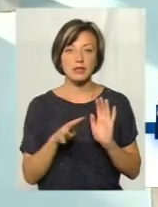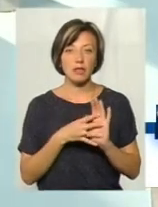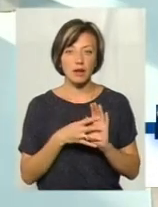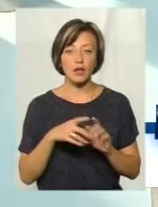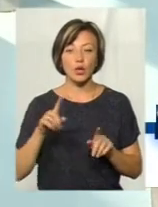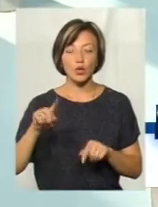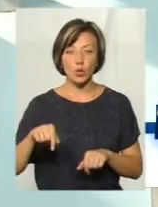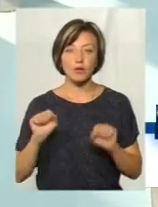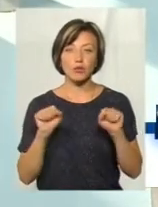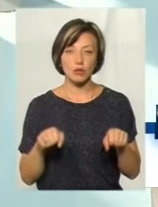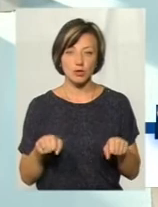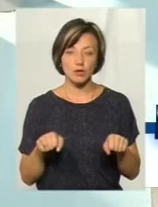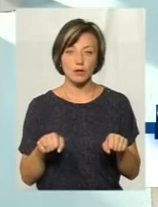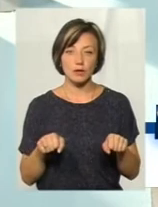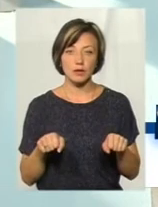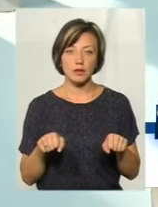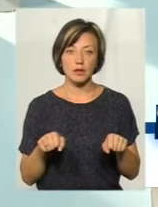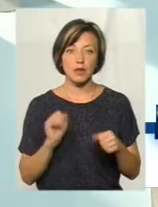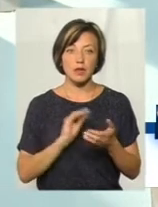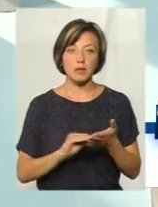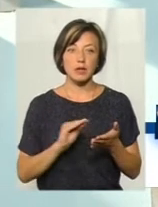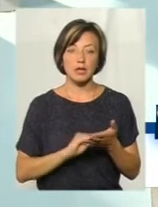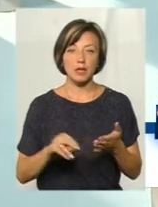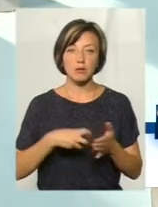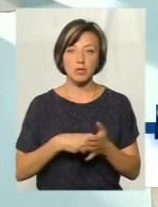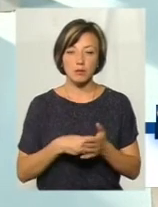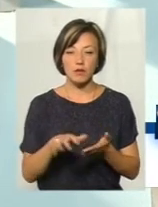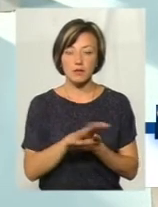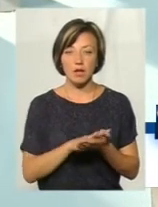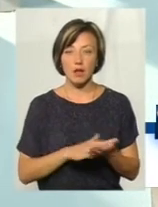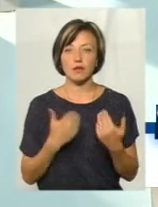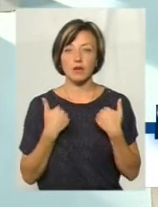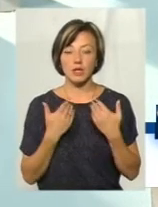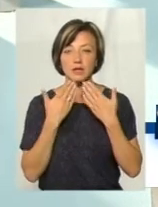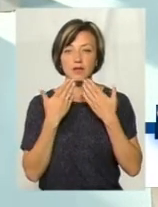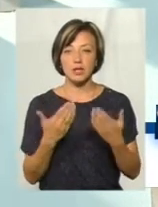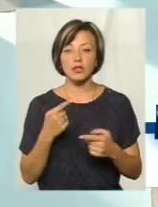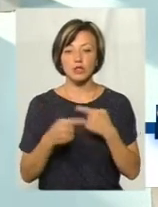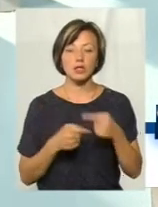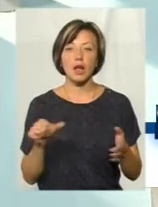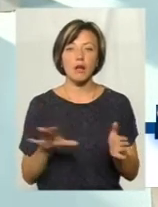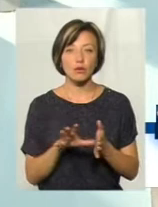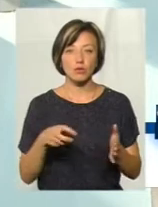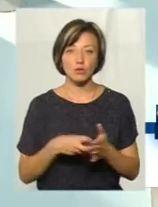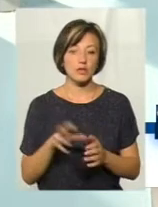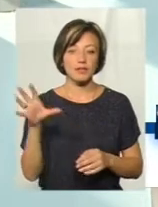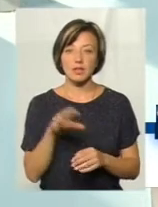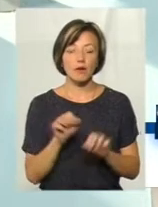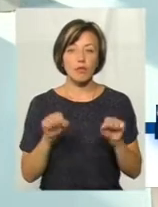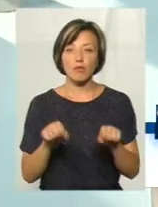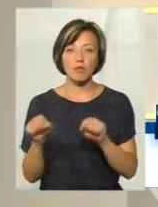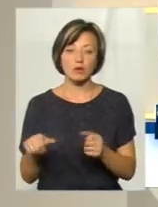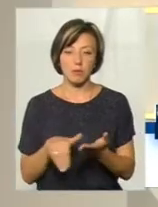70-28-39. Тоді вже можна і писати письмові заяви до нас, звертатися через електронну пошту всіма